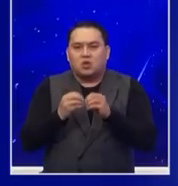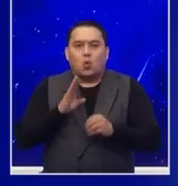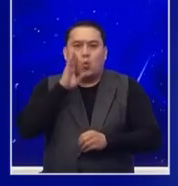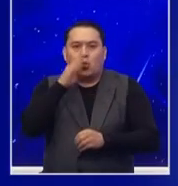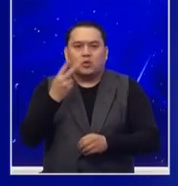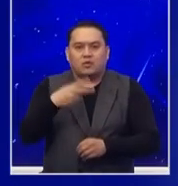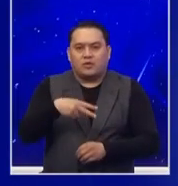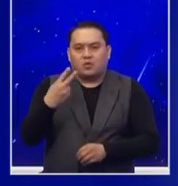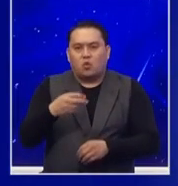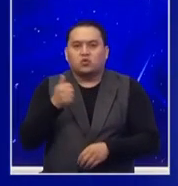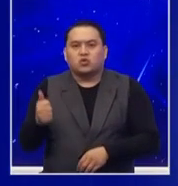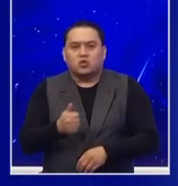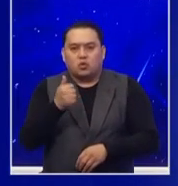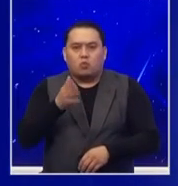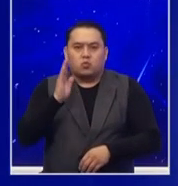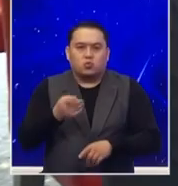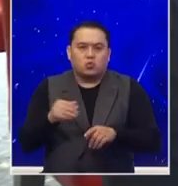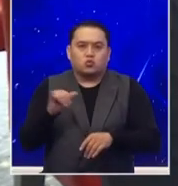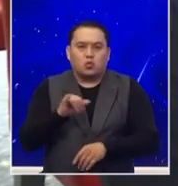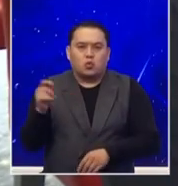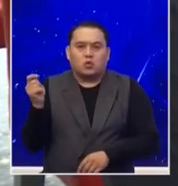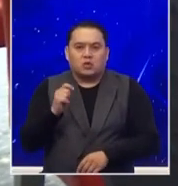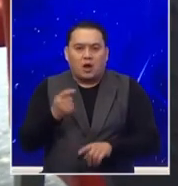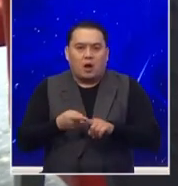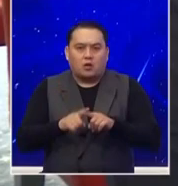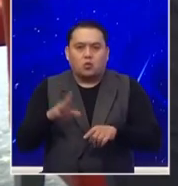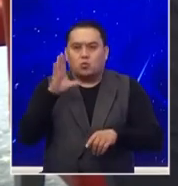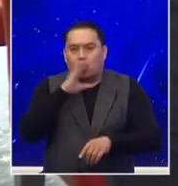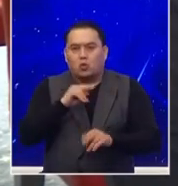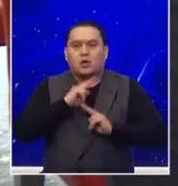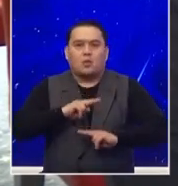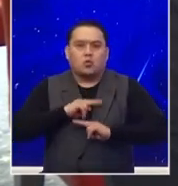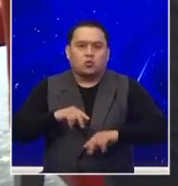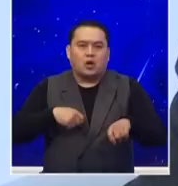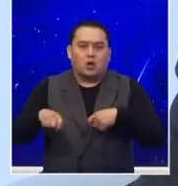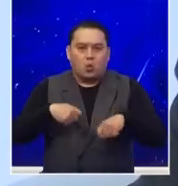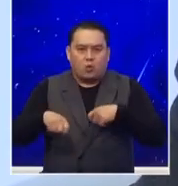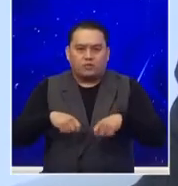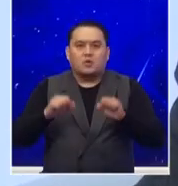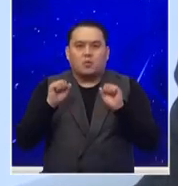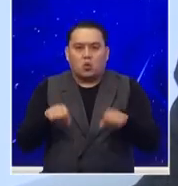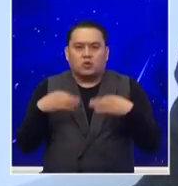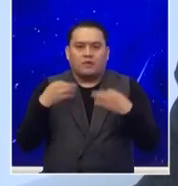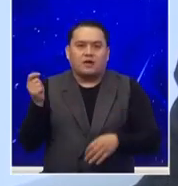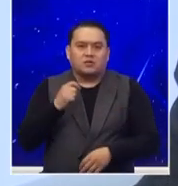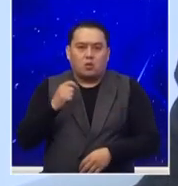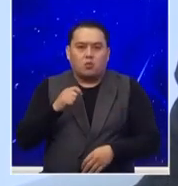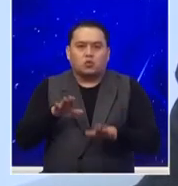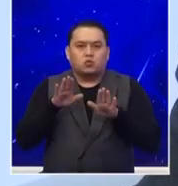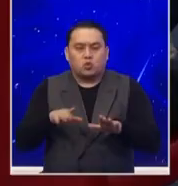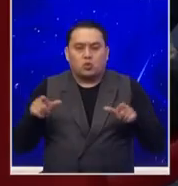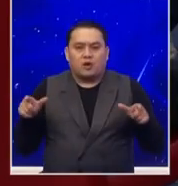до 22 часов в будние и субботние дни отныне смогут работать и торговые дома. В воскресенье будут